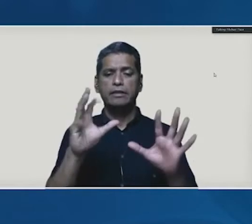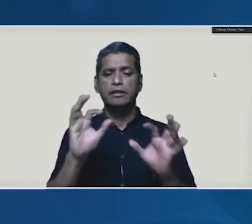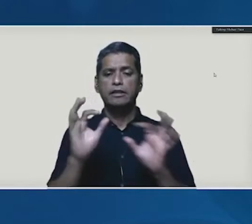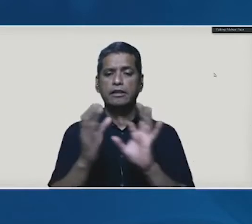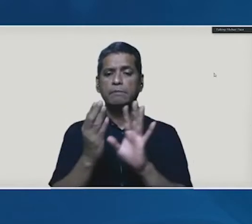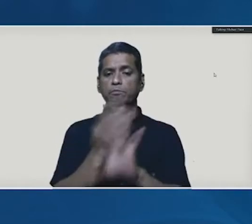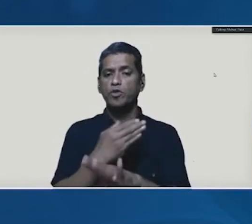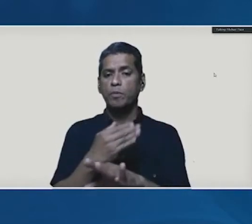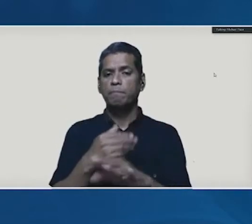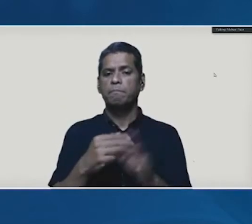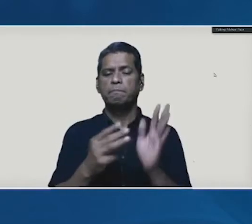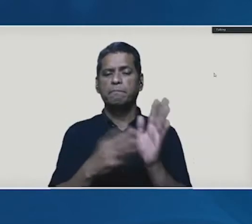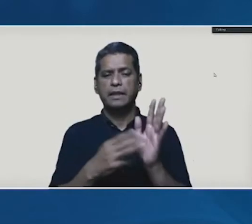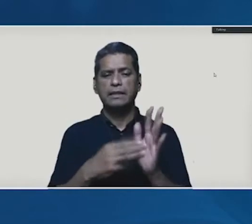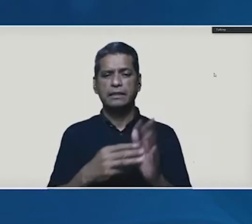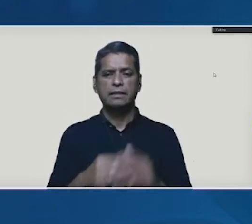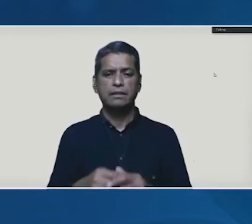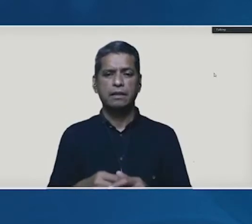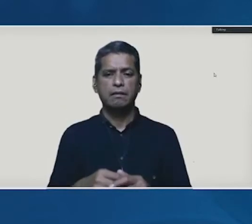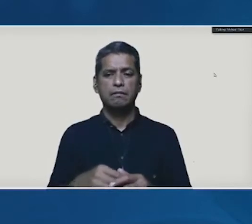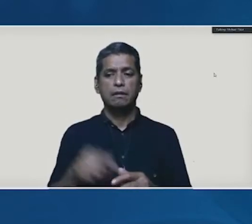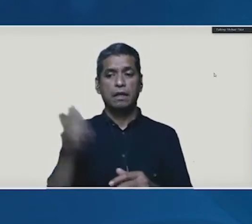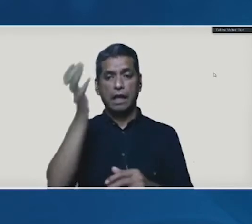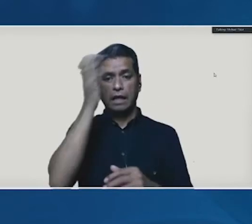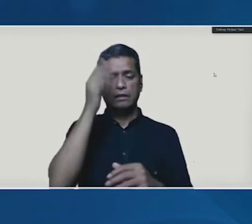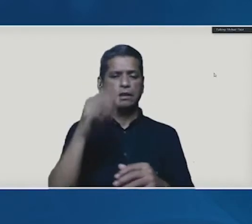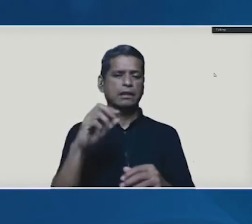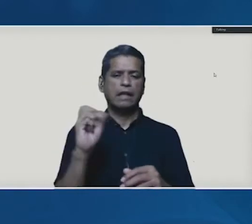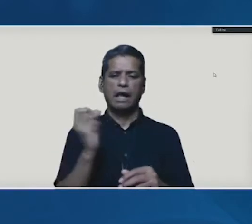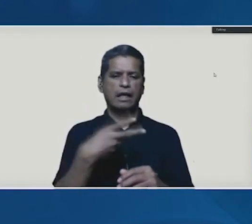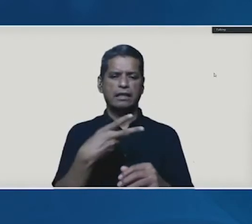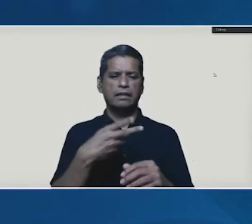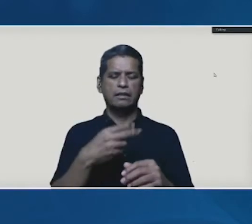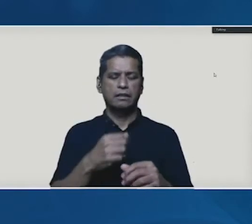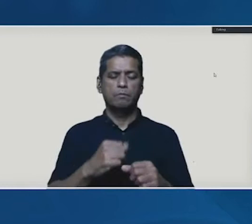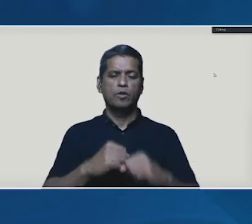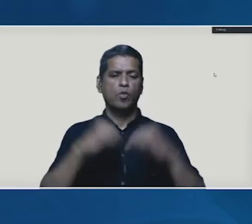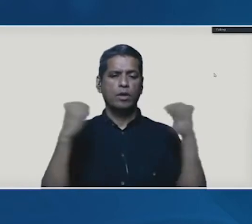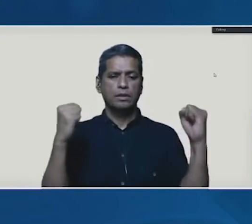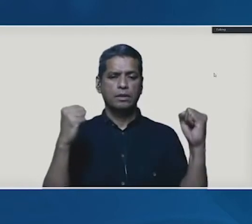itu tidak berkuasa selama-lamanya